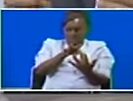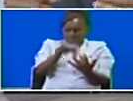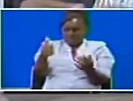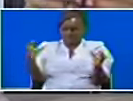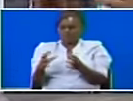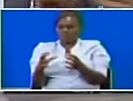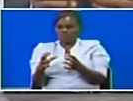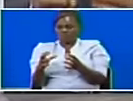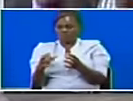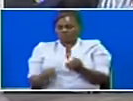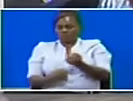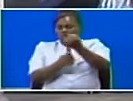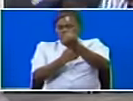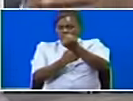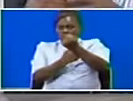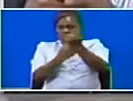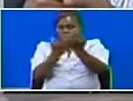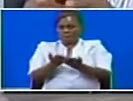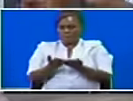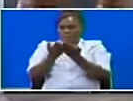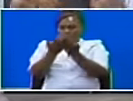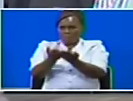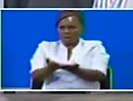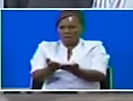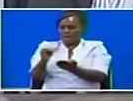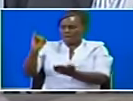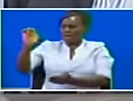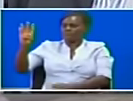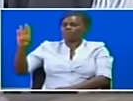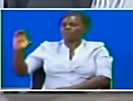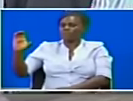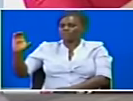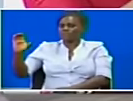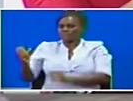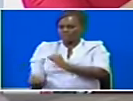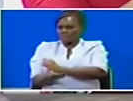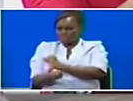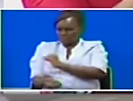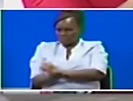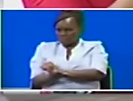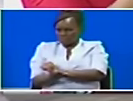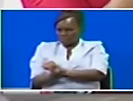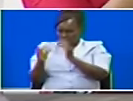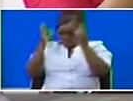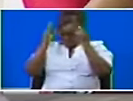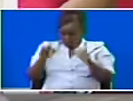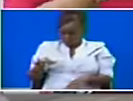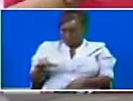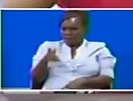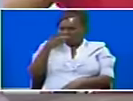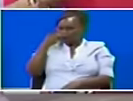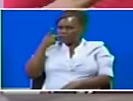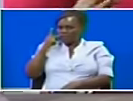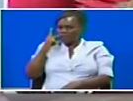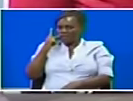kingine na wataungana wasilishe makaratasi yao kwa IBC. Kwa hivyo mnavyotueleza ni kwamba hatua hiyo aliyoichukua Kalonzo Musyoka ni